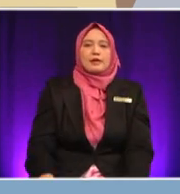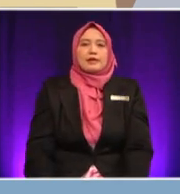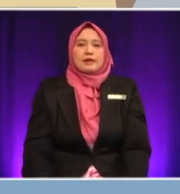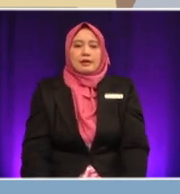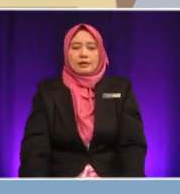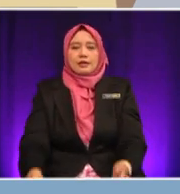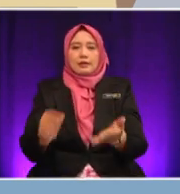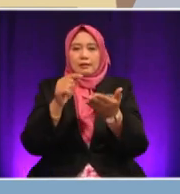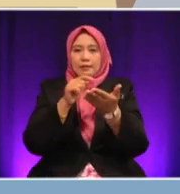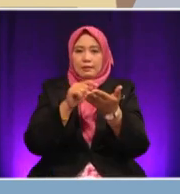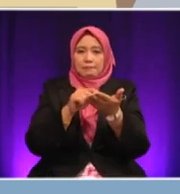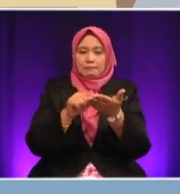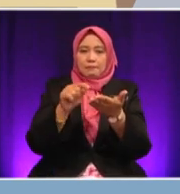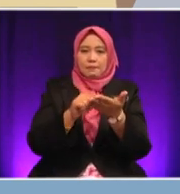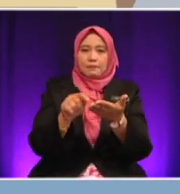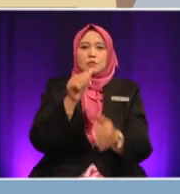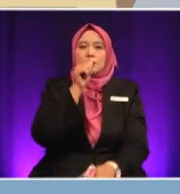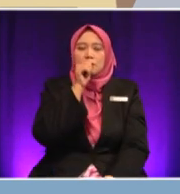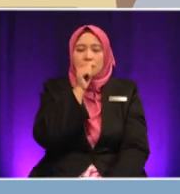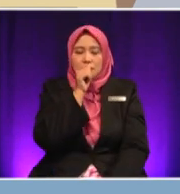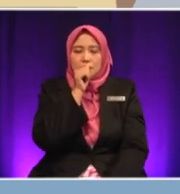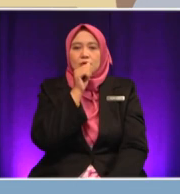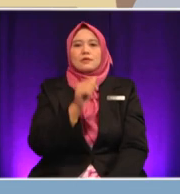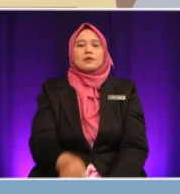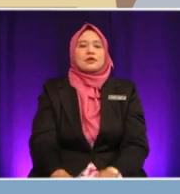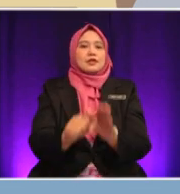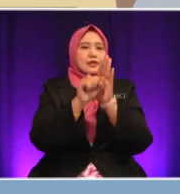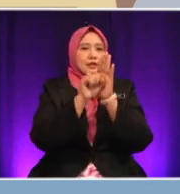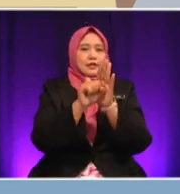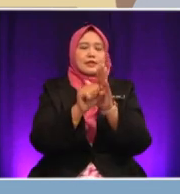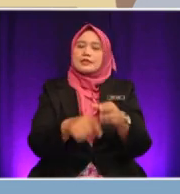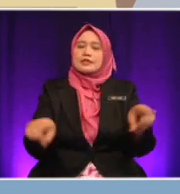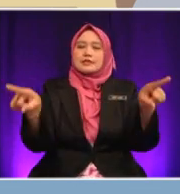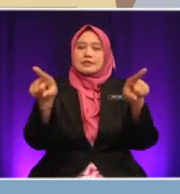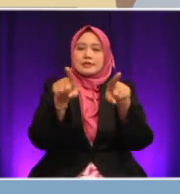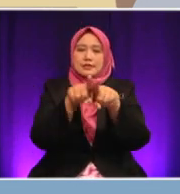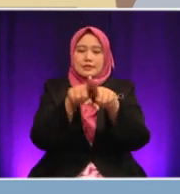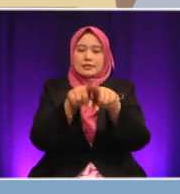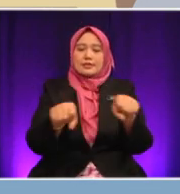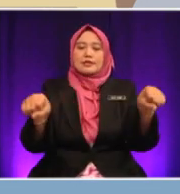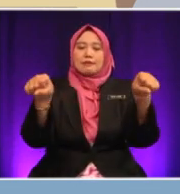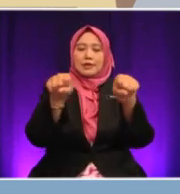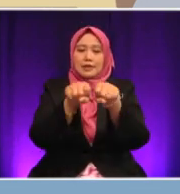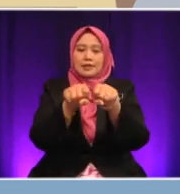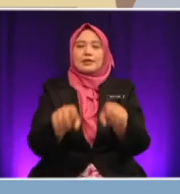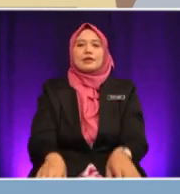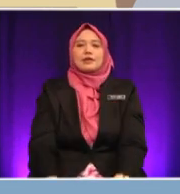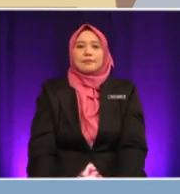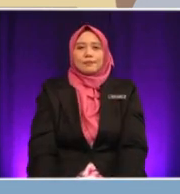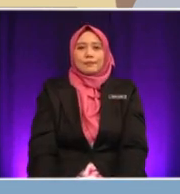jika gambar kunci D berbes ada ditunjukkan gambar tersebut